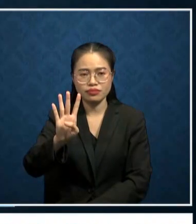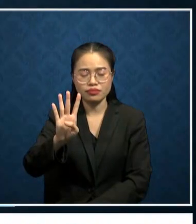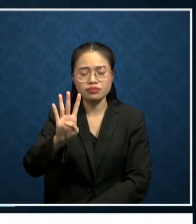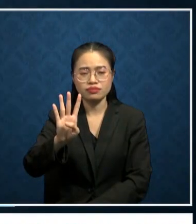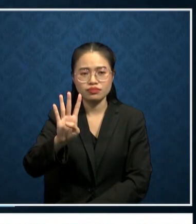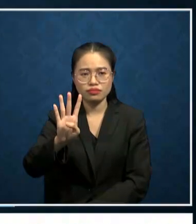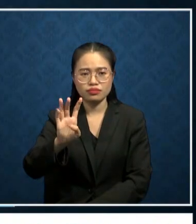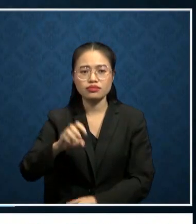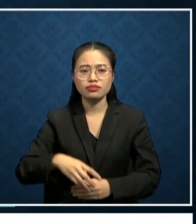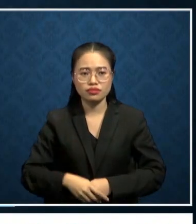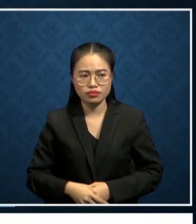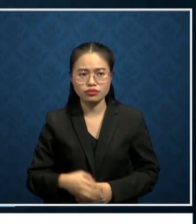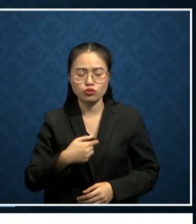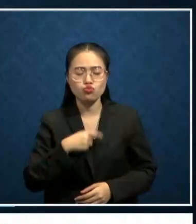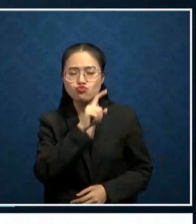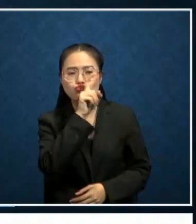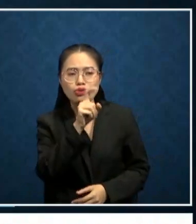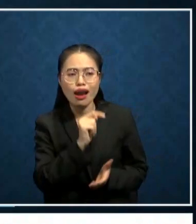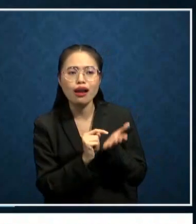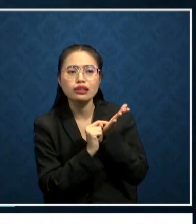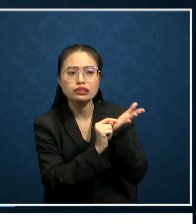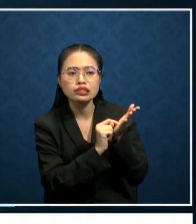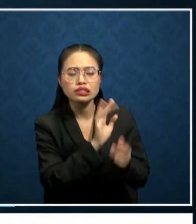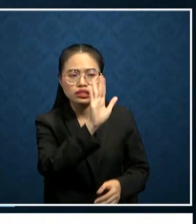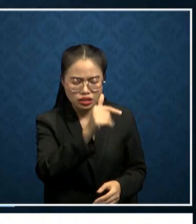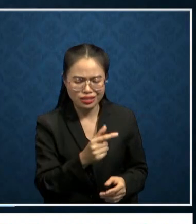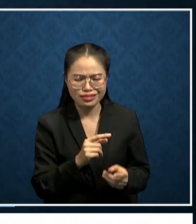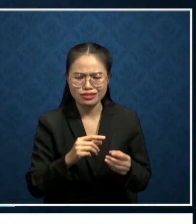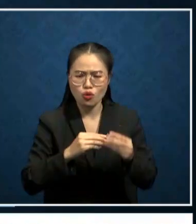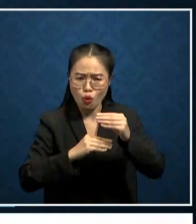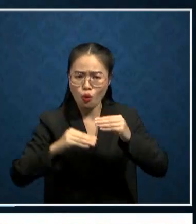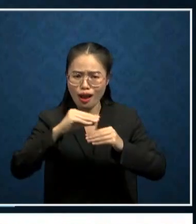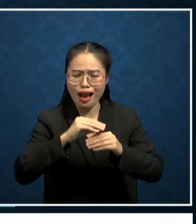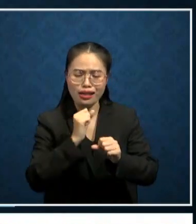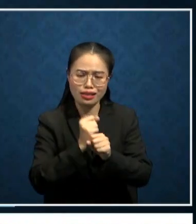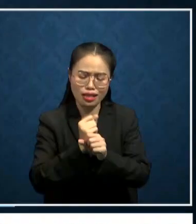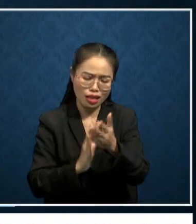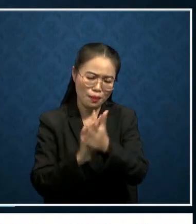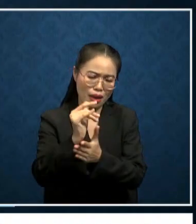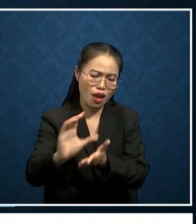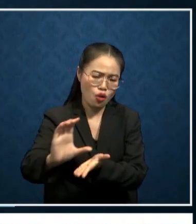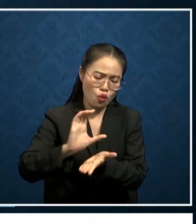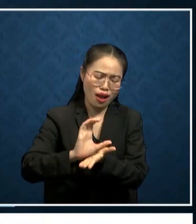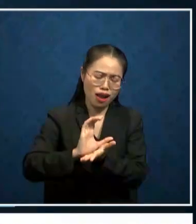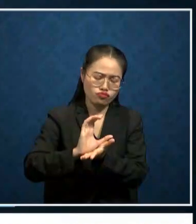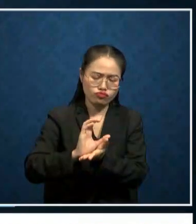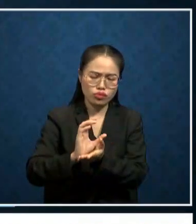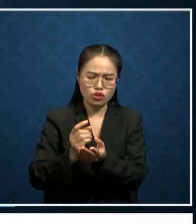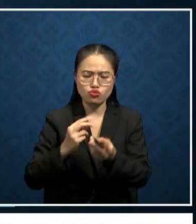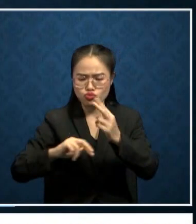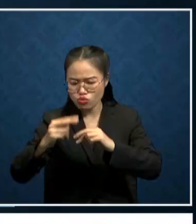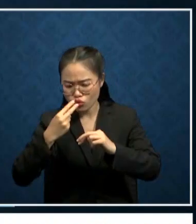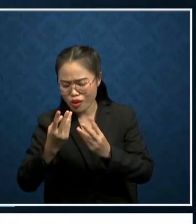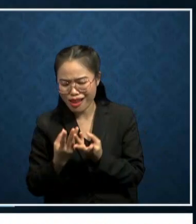เอ่อข้อสังเกตครับควรมีรายละเอียดของโครงการที่ได้รับอนุมัติให้ใช้งบประมาณจากกองทุนพัฒนาไฟฟ้านะครับ